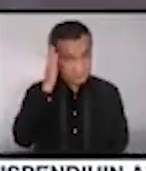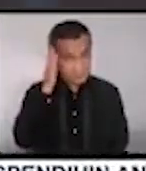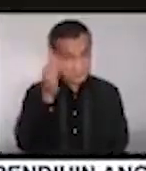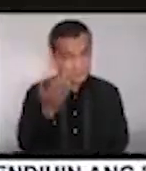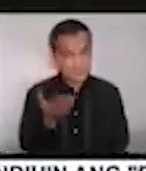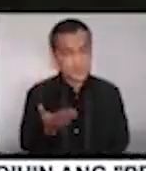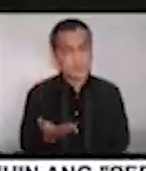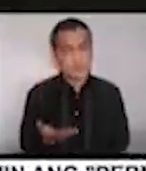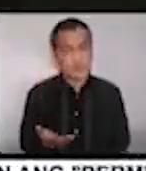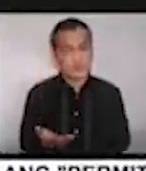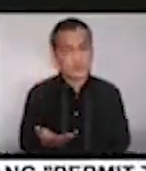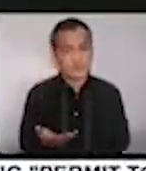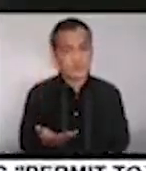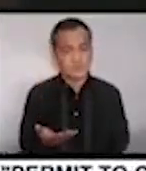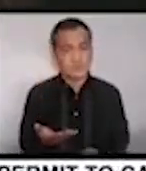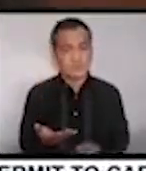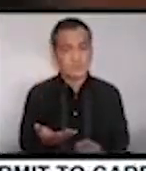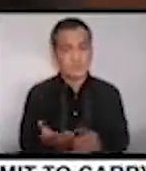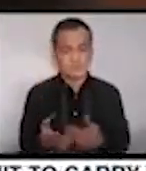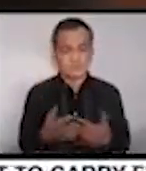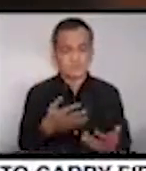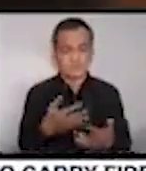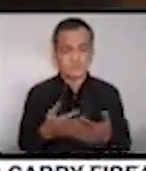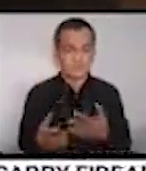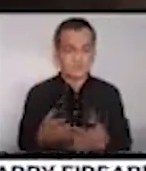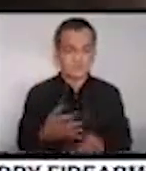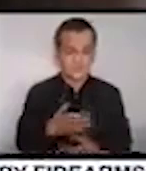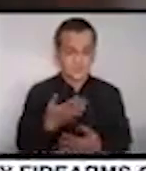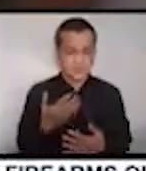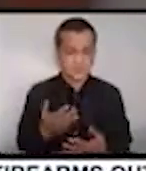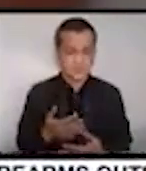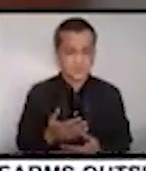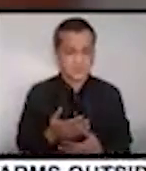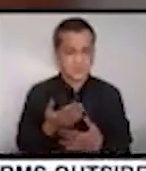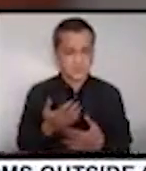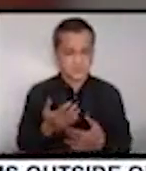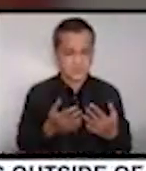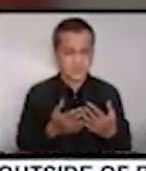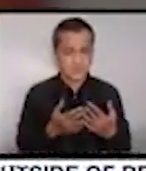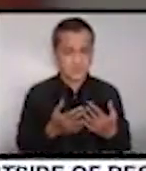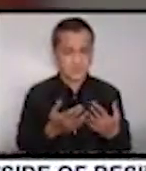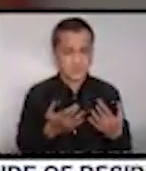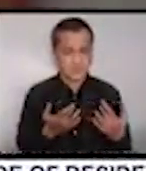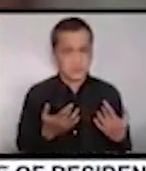o anong ligaya na ng buhay ko